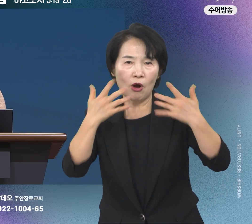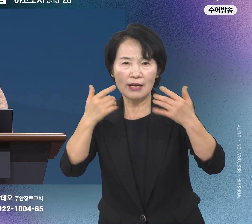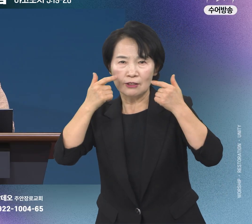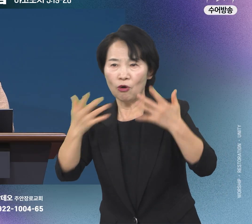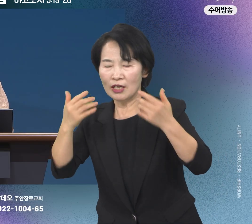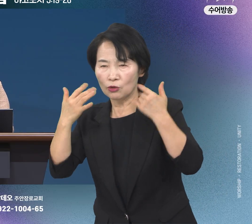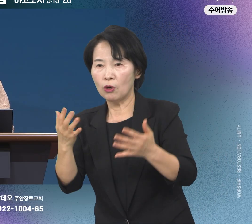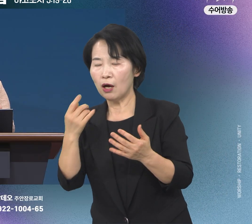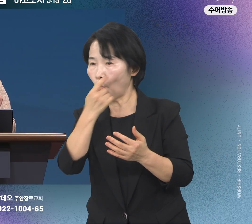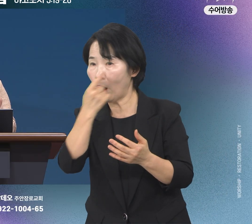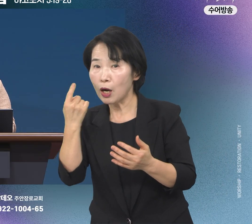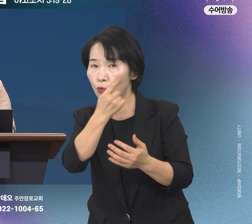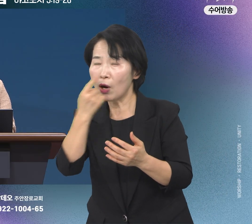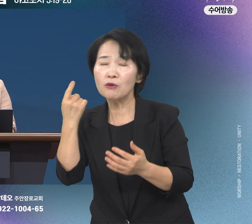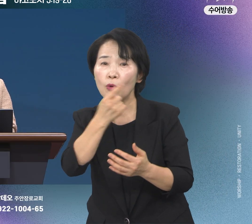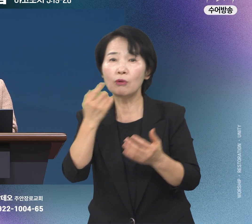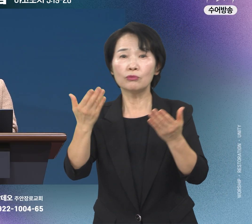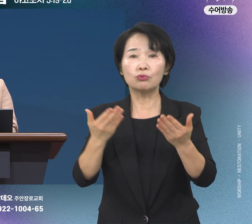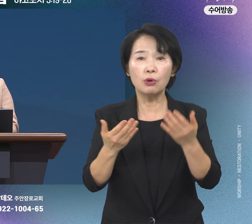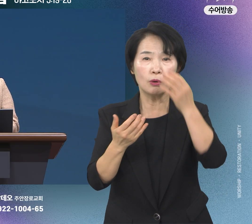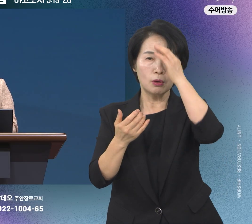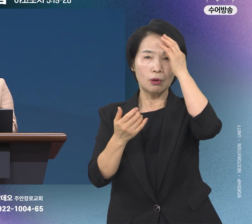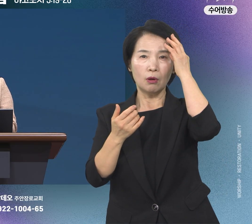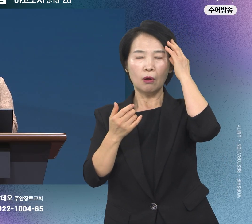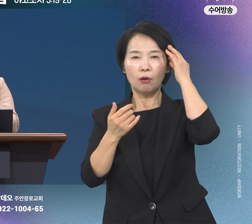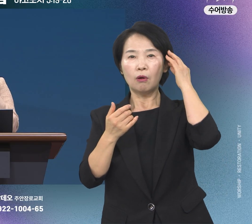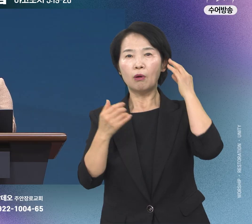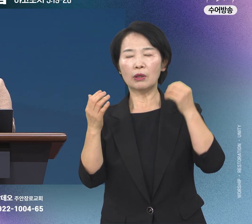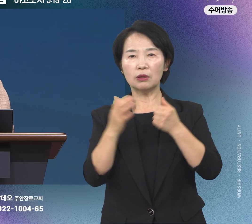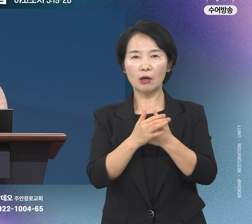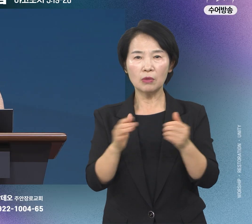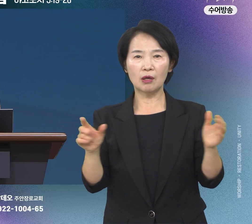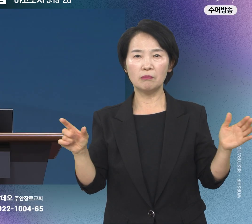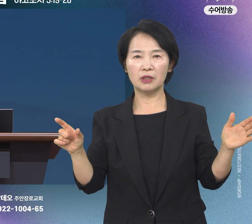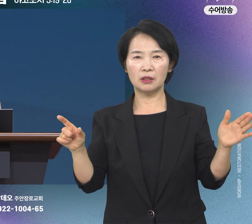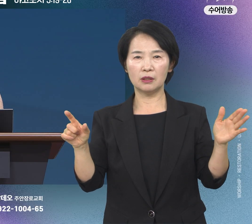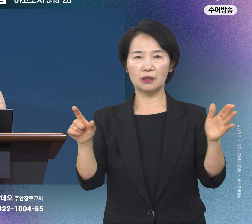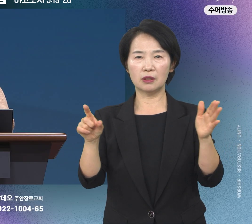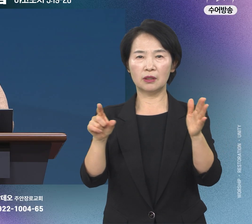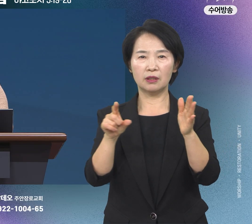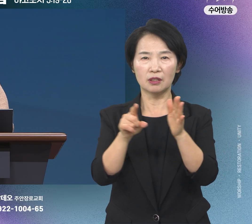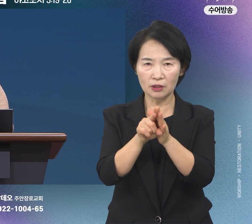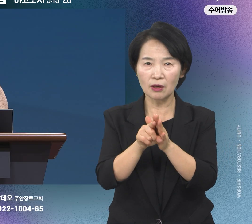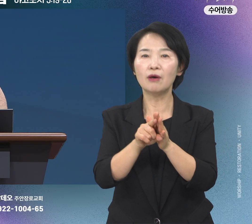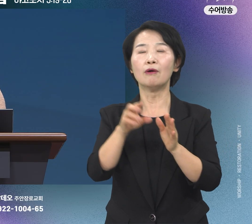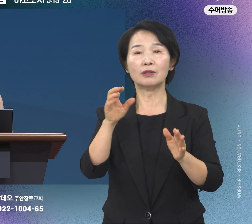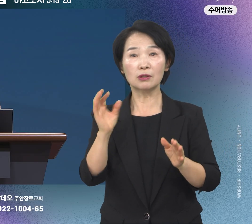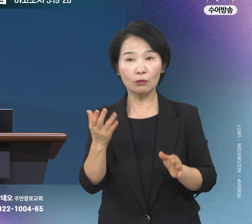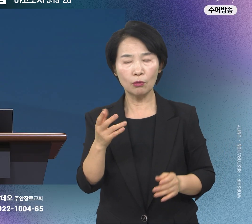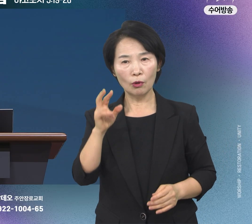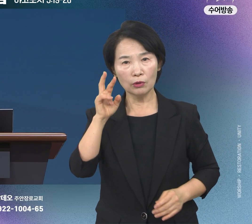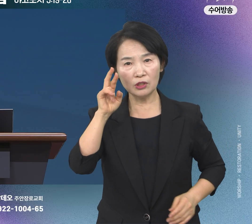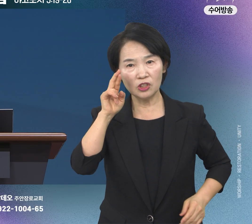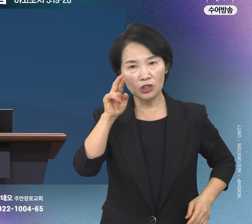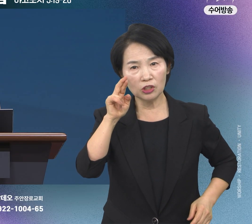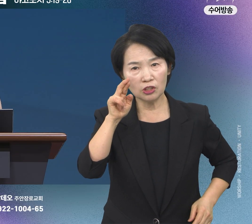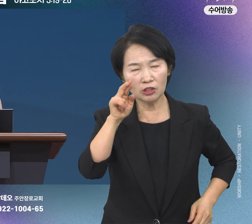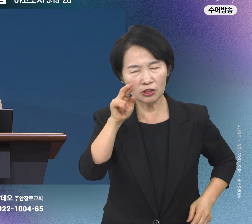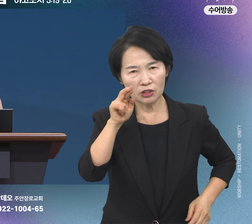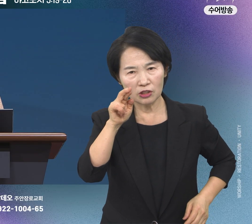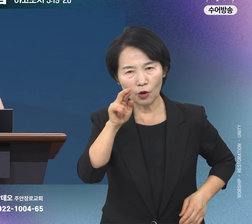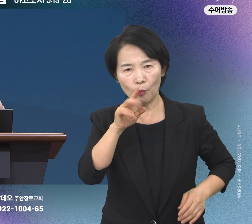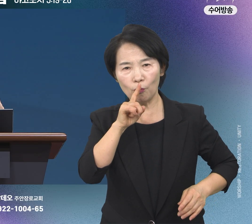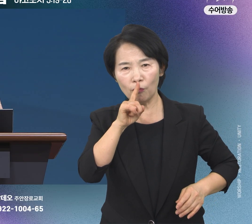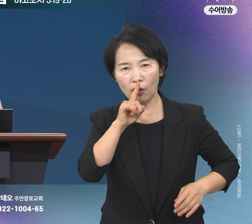눈으로 확인시켜 주면서 설득을 하니까 이 말들이 어떻게 잘못되었는지 도무지 반박할 수가